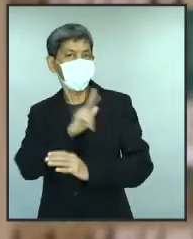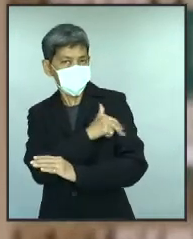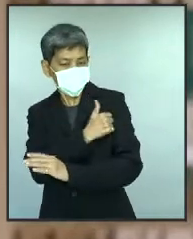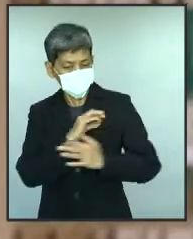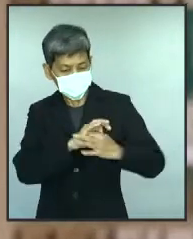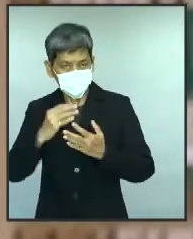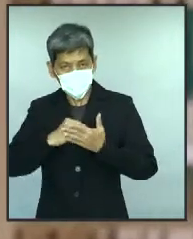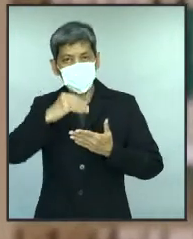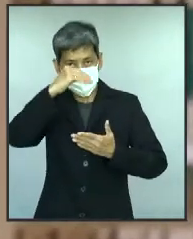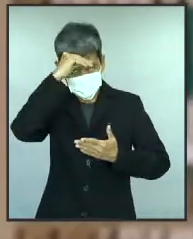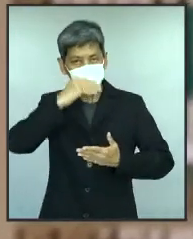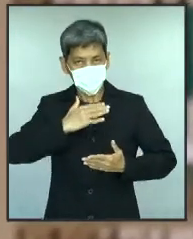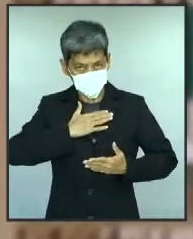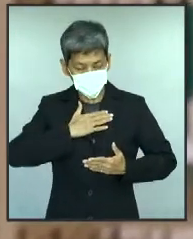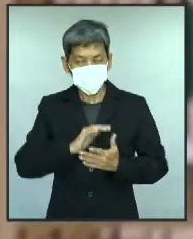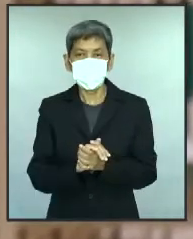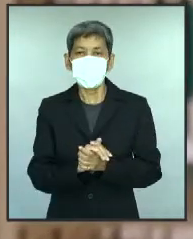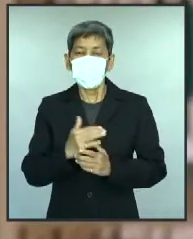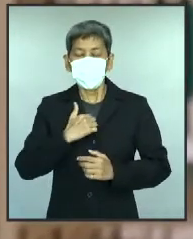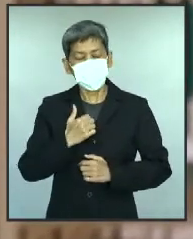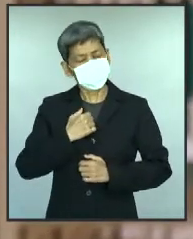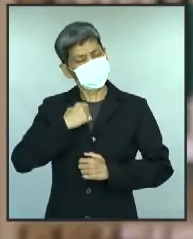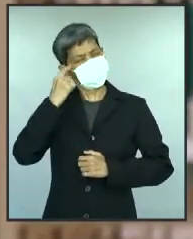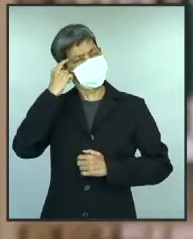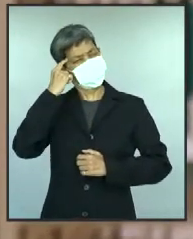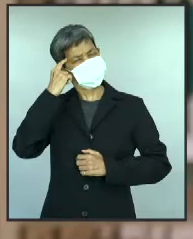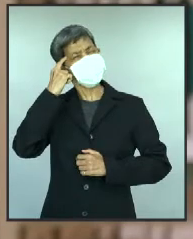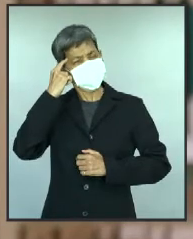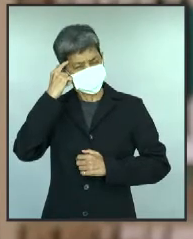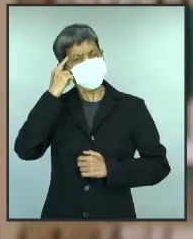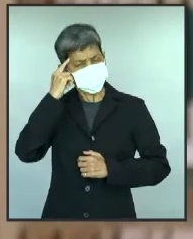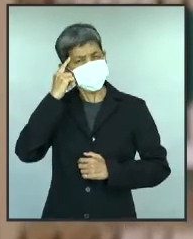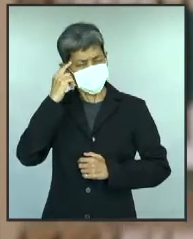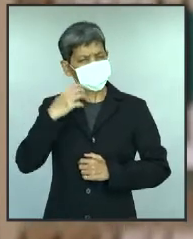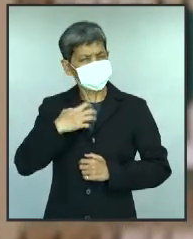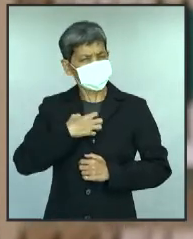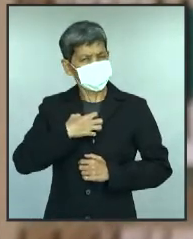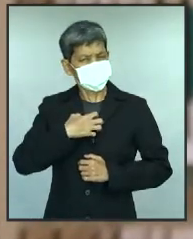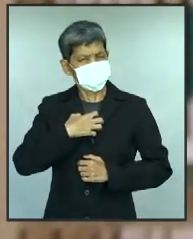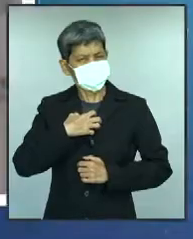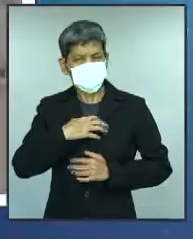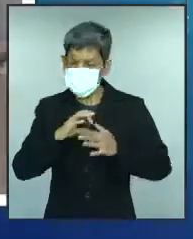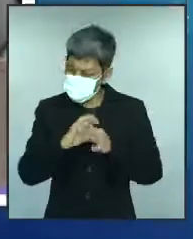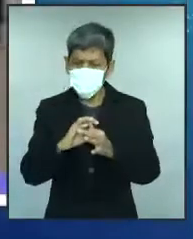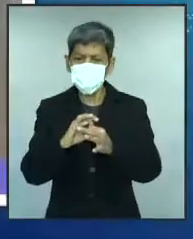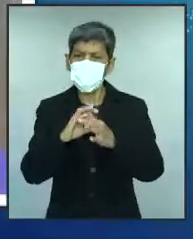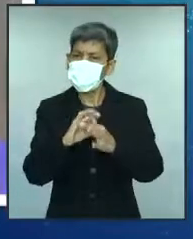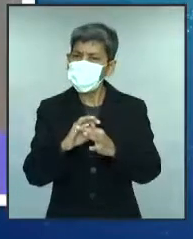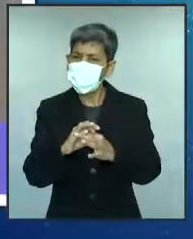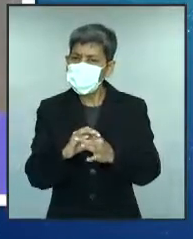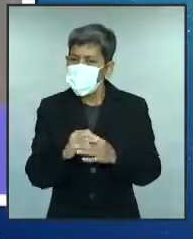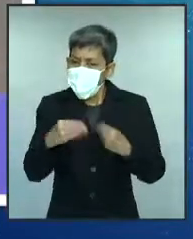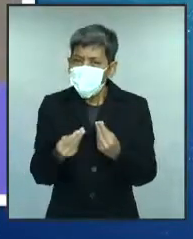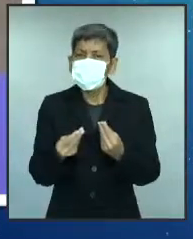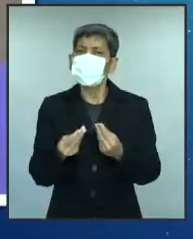แพทย์นะครับที่ผมไปเรียนมาคราวนี้กลับมาเราก็มองว่ามันมีอะไรที่เกี่ยวข้องกับการใช้งานที่ไป